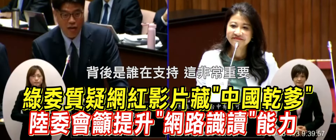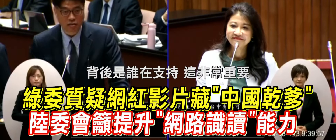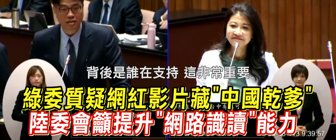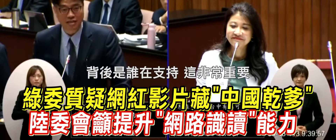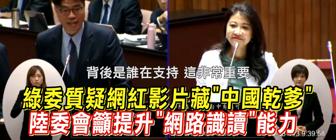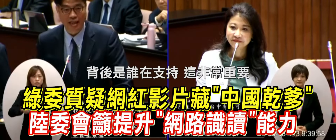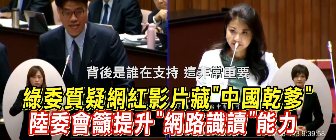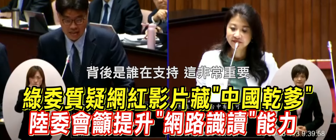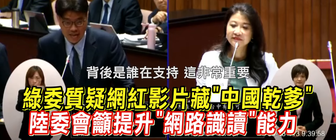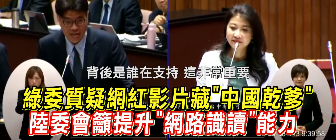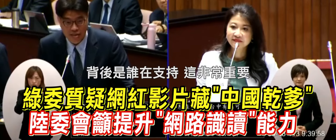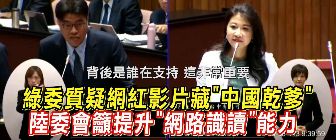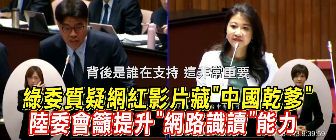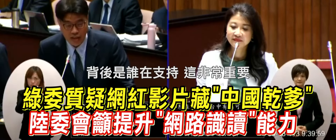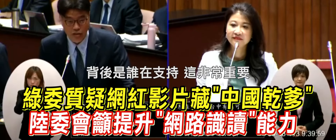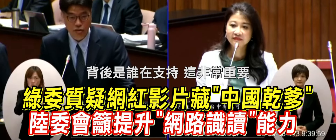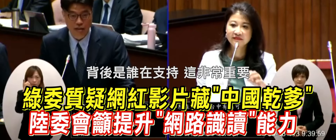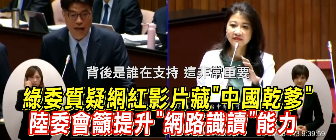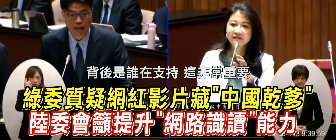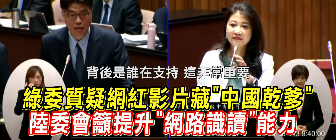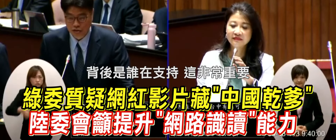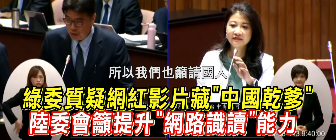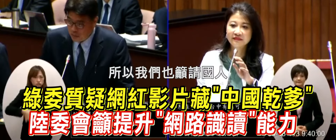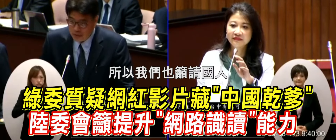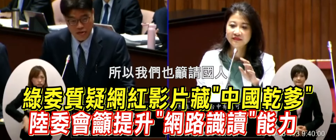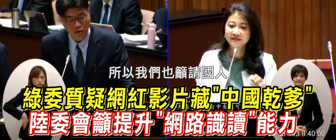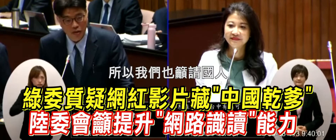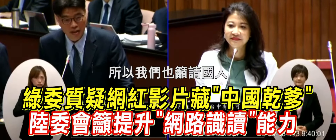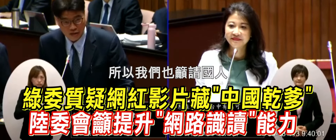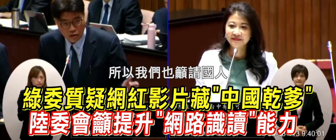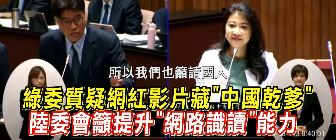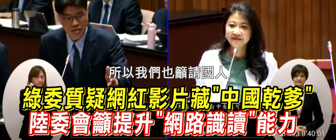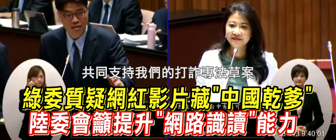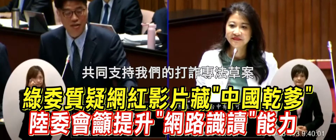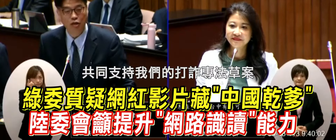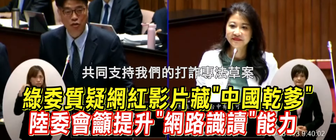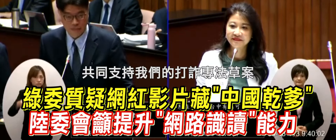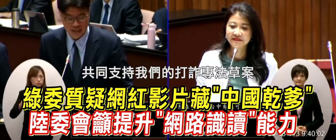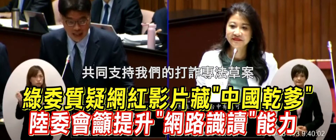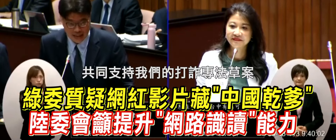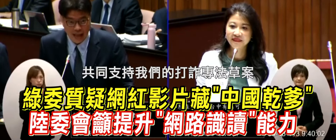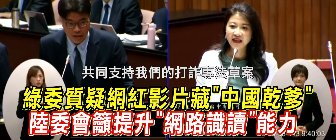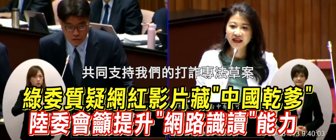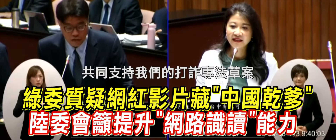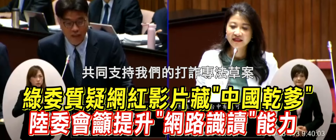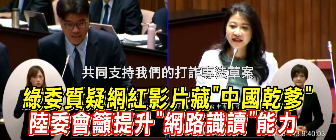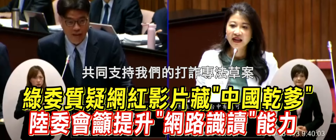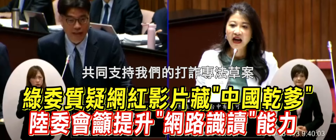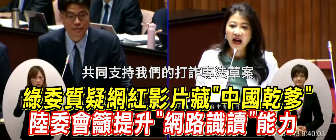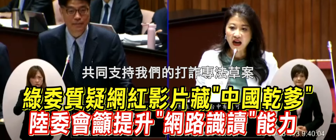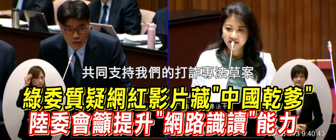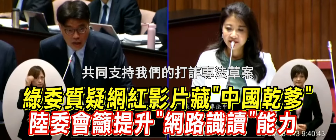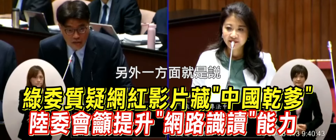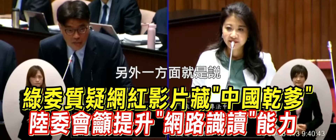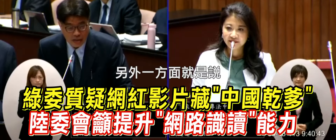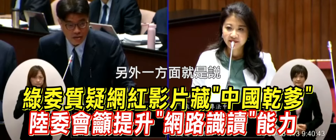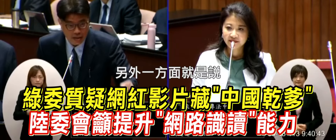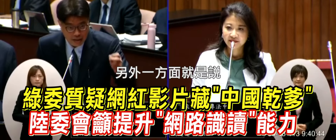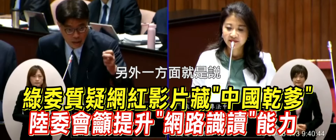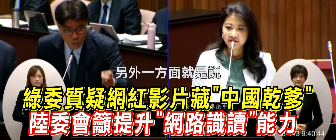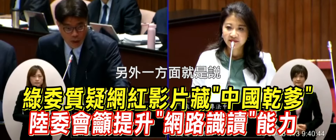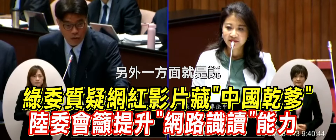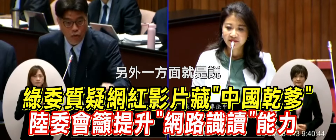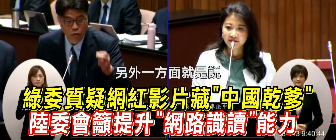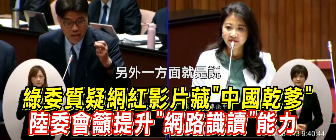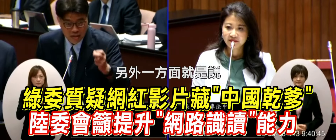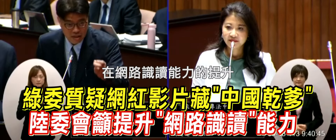它背后是谁在支持，这非常重要。所以我们也请国人共同支持我们的打诈专法草案。那另外一方面就